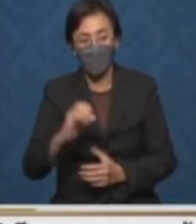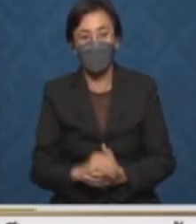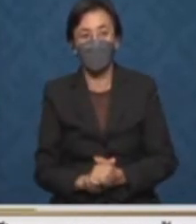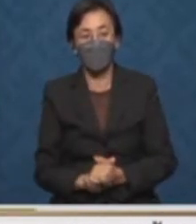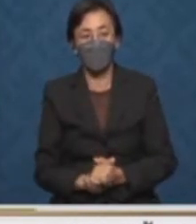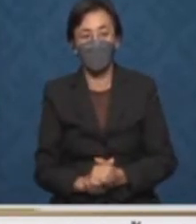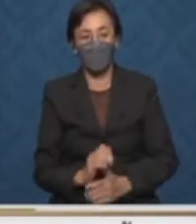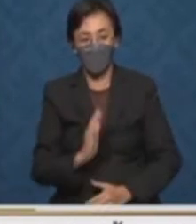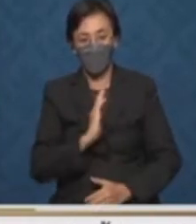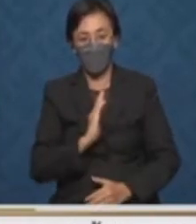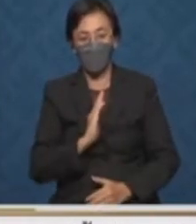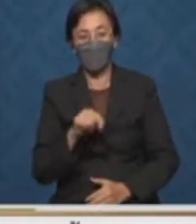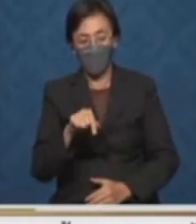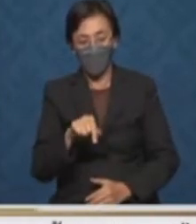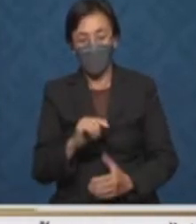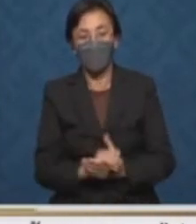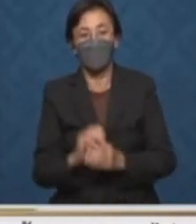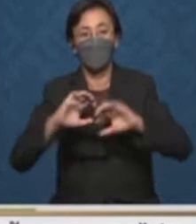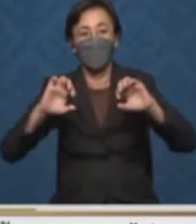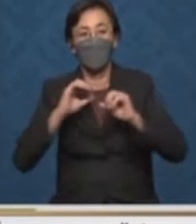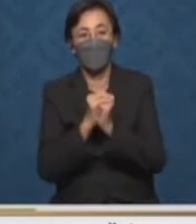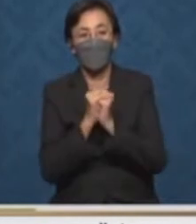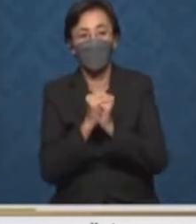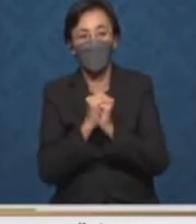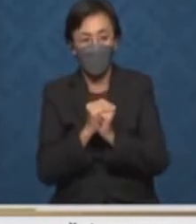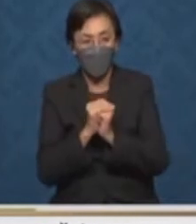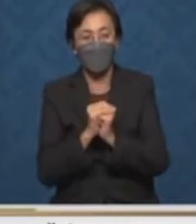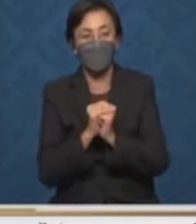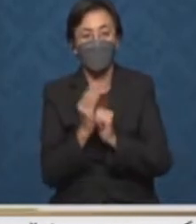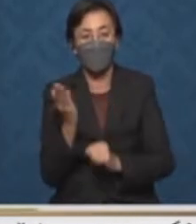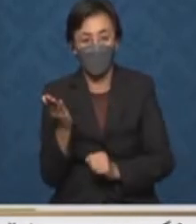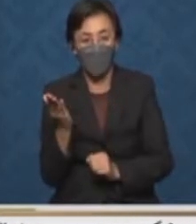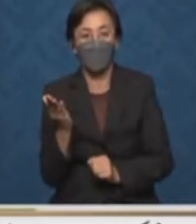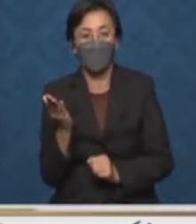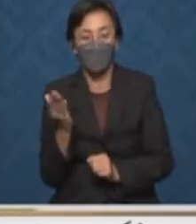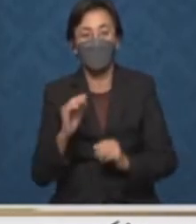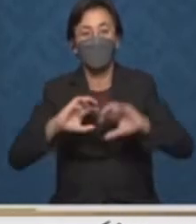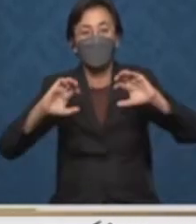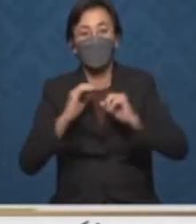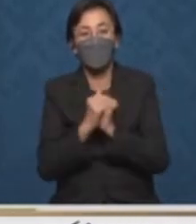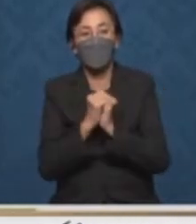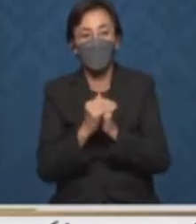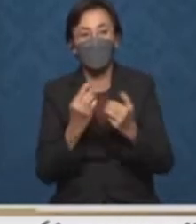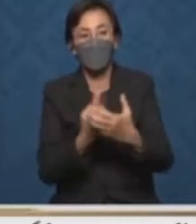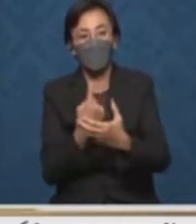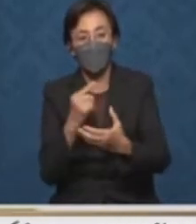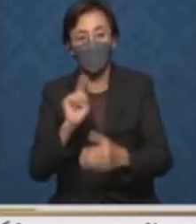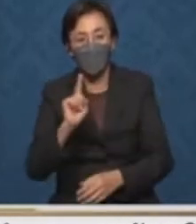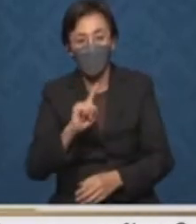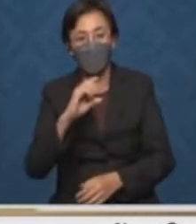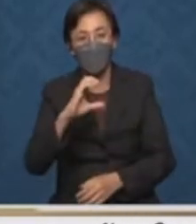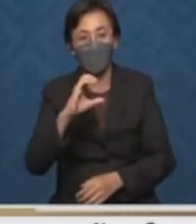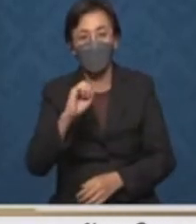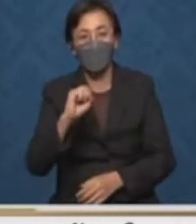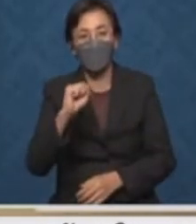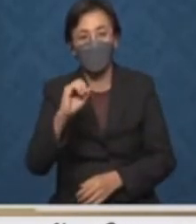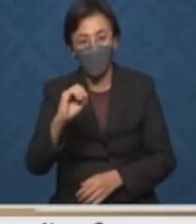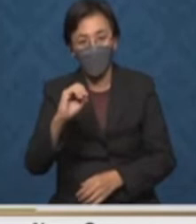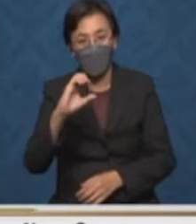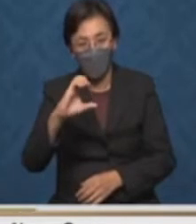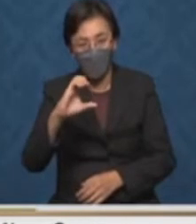Company รัฐบาลจีนนะครับก็บอกว่าตัวแทนรัฐบาลจีนเนี่ยคือ CSOC ที่อยู่ตรงกลางครับท่านประธาน